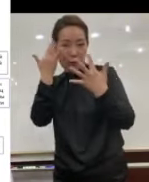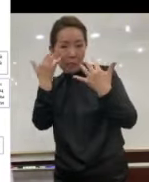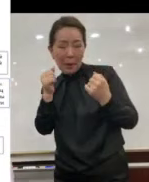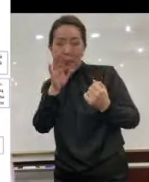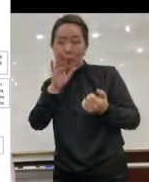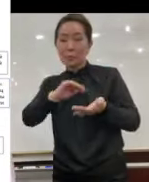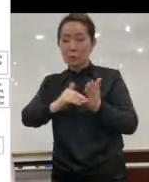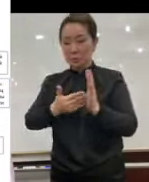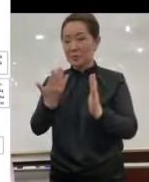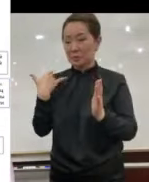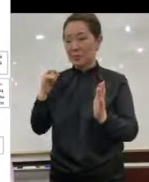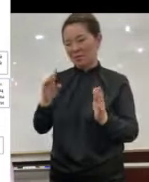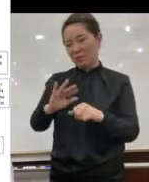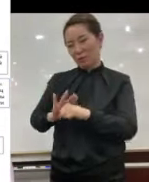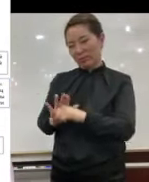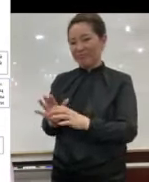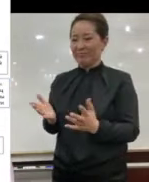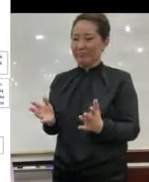аа.